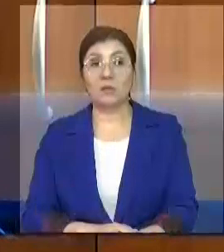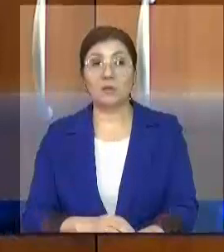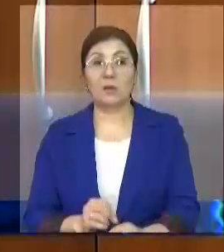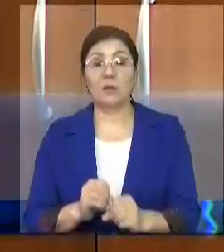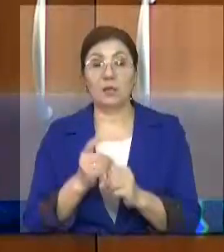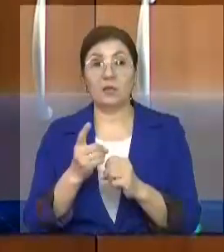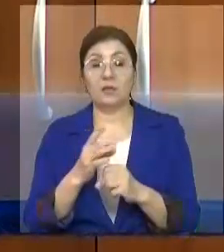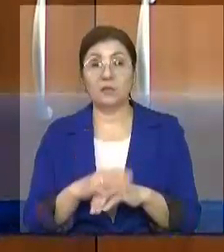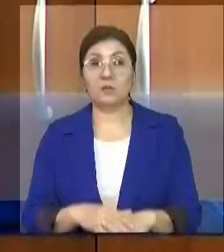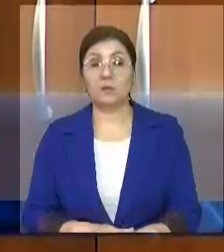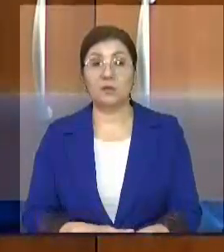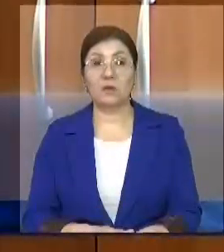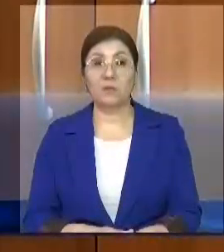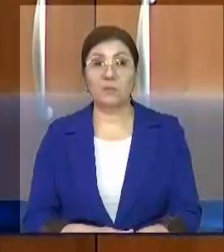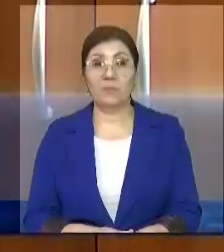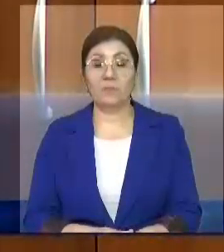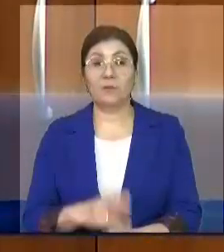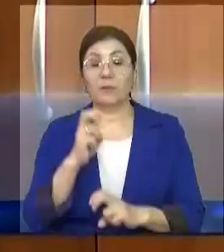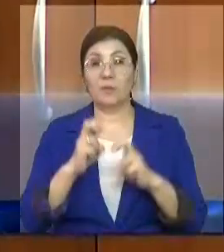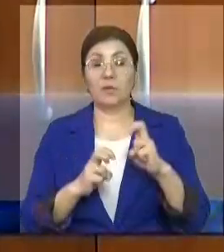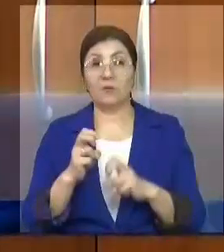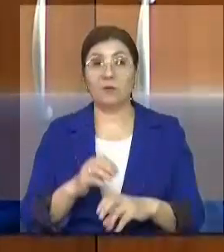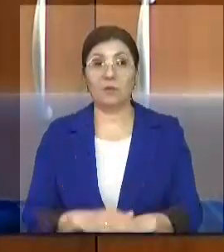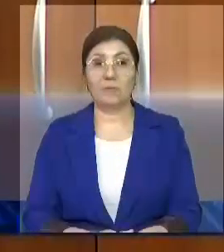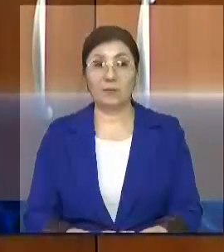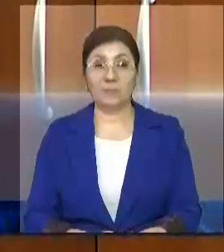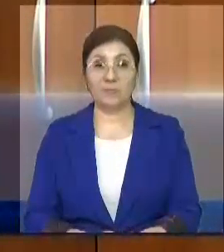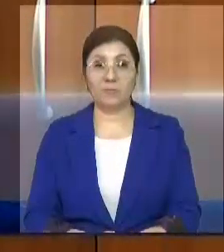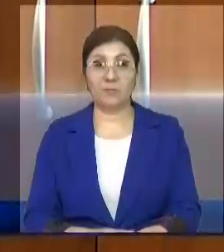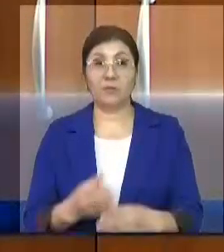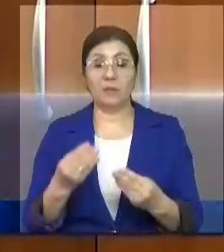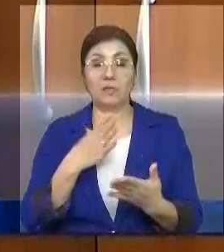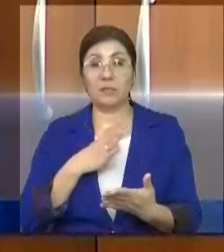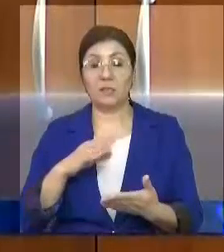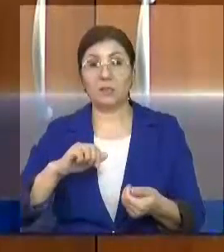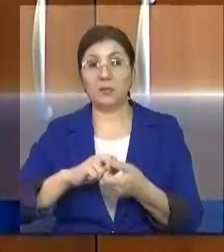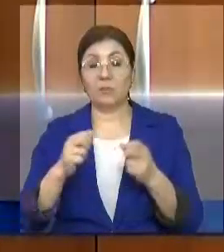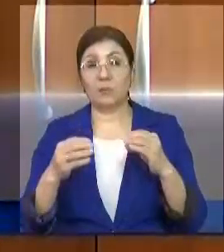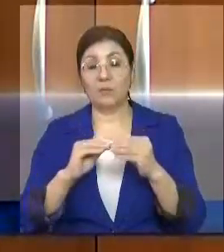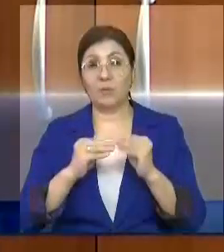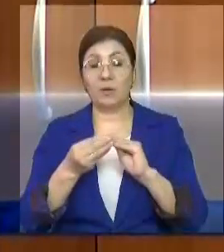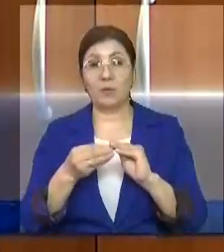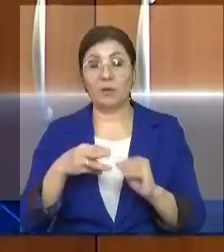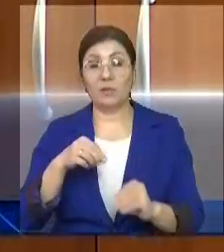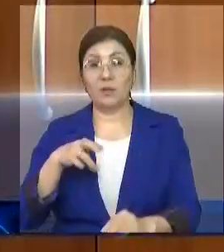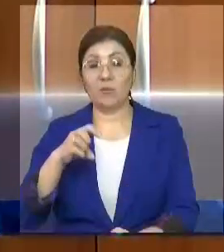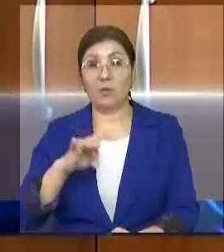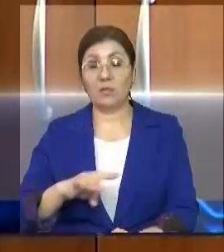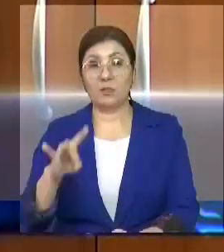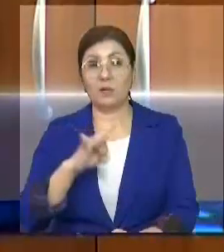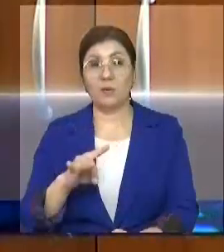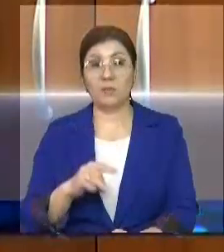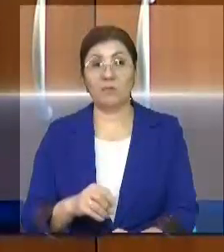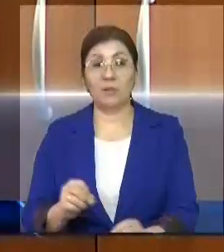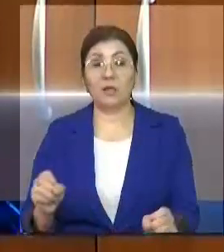КНС-11, тоже они заложены у нас в дорожную карту. Также есть там проблемы по Тимирскому району, то есть